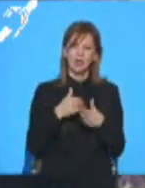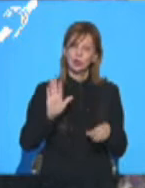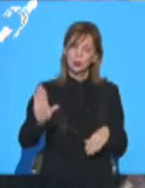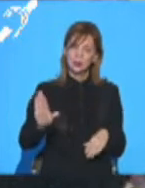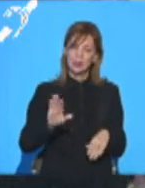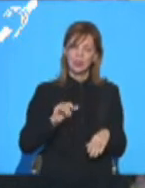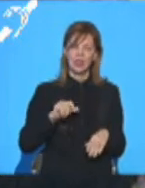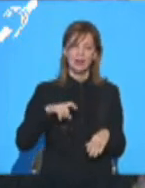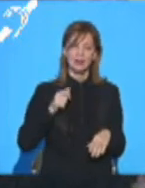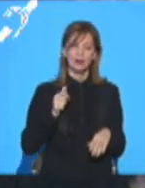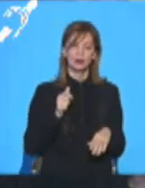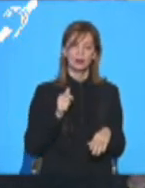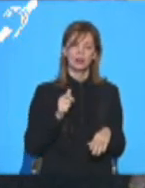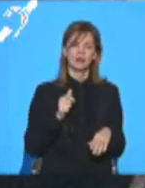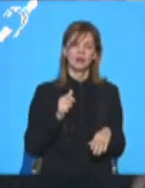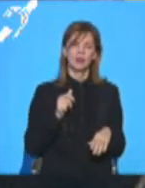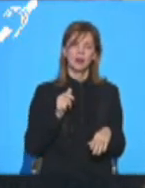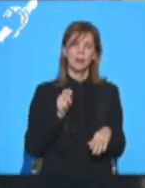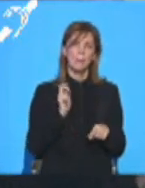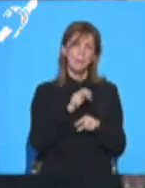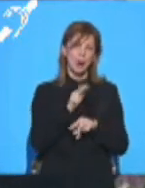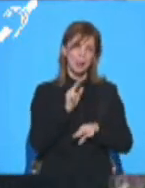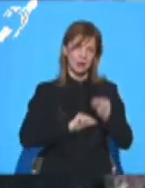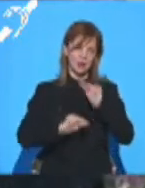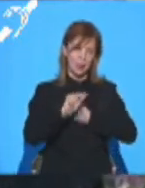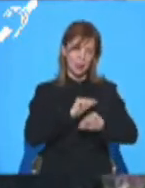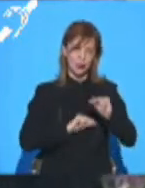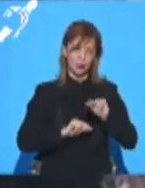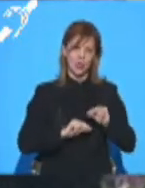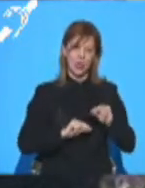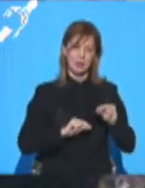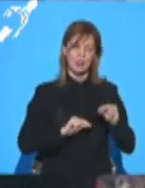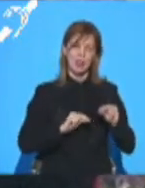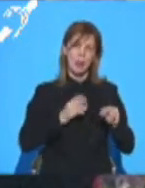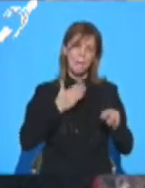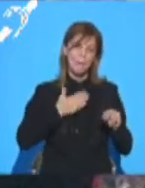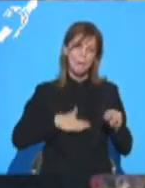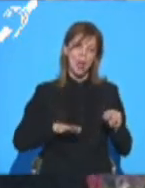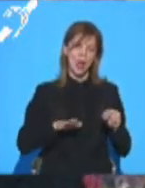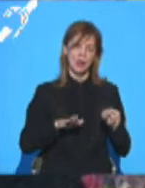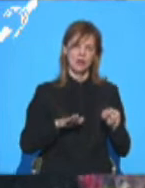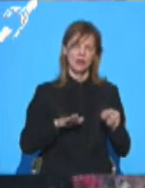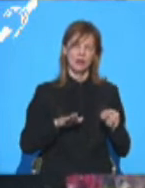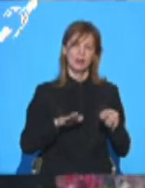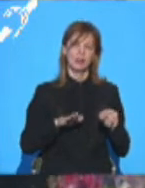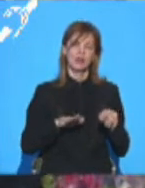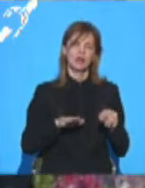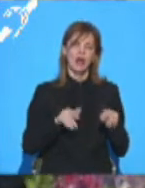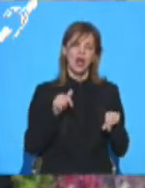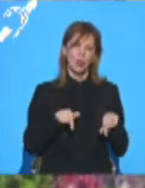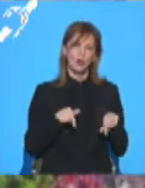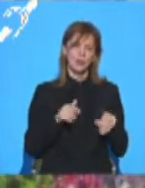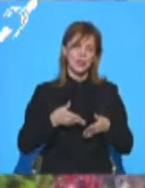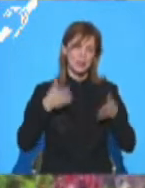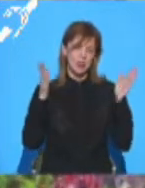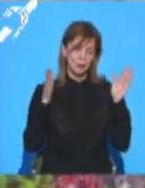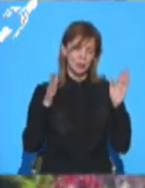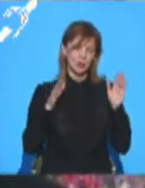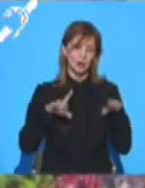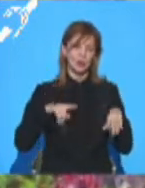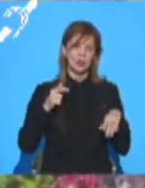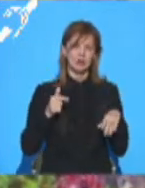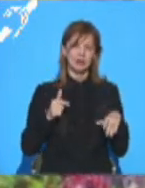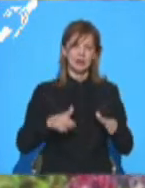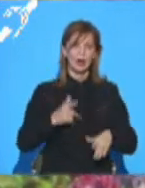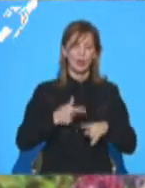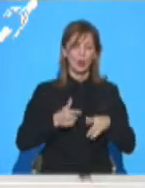sunt parte din asociație și eu. Pasiunea pentru artă atrage oameni frumoși și acum de sărbători poate cu atât mai mult. Suntem